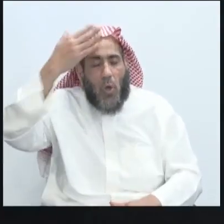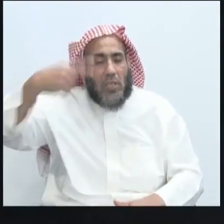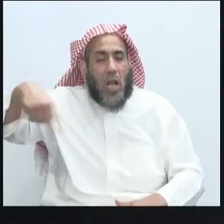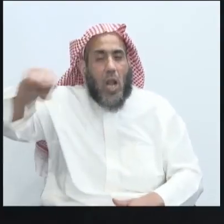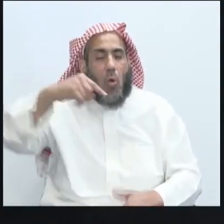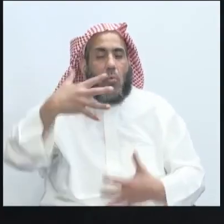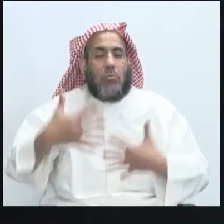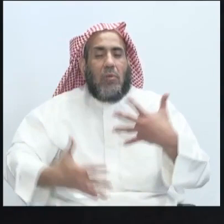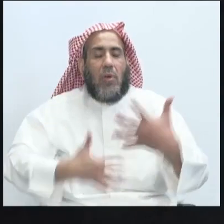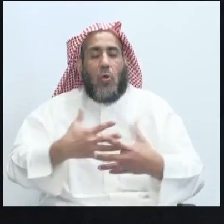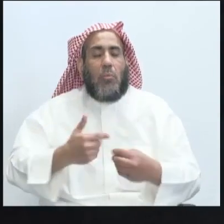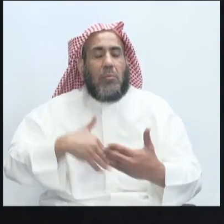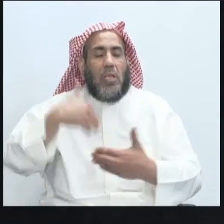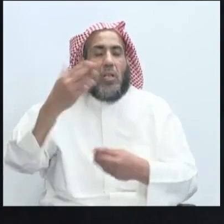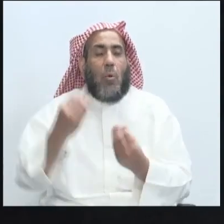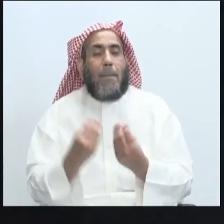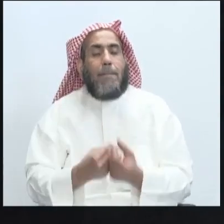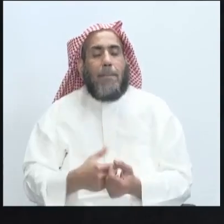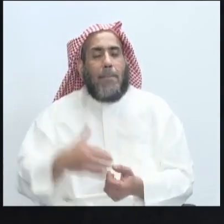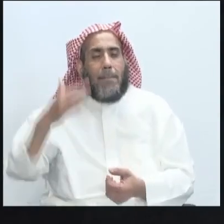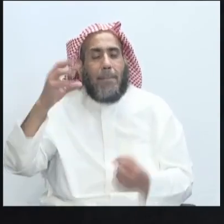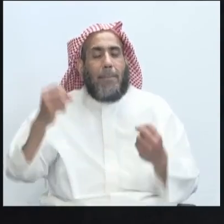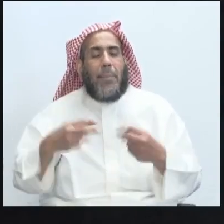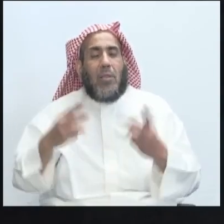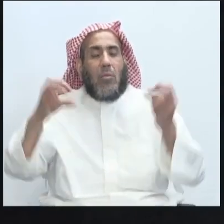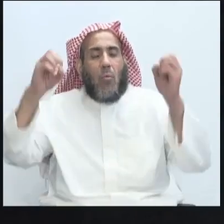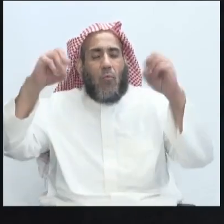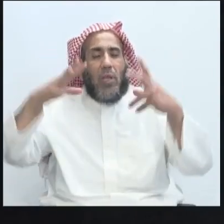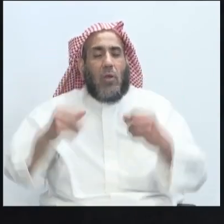تفاعلكم مع تمنياتي لكم بالتوفيق والنجاح